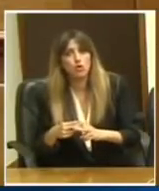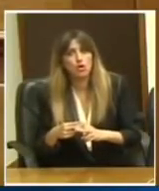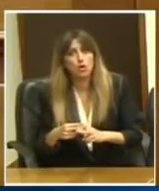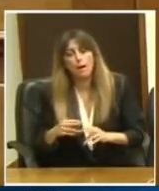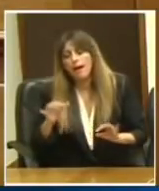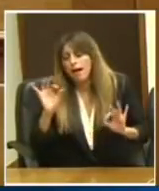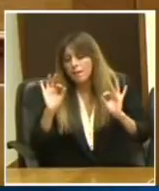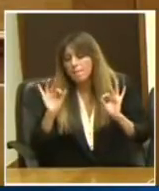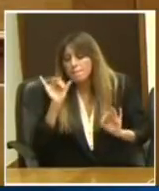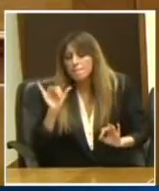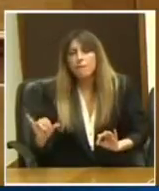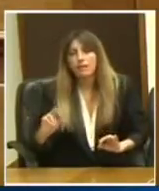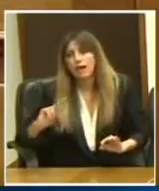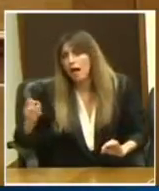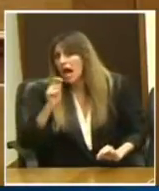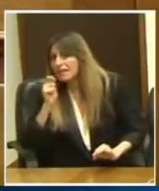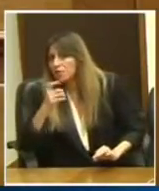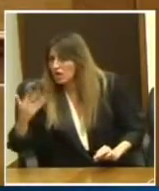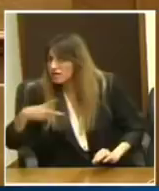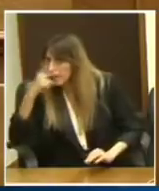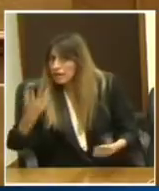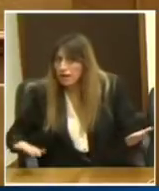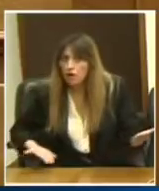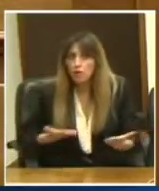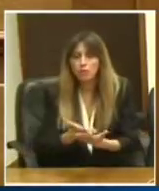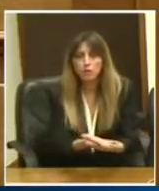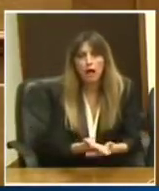Η αλήθεια όμως είναι, κυρίες και κύριοι συνάδελφοι,